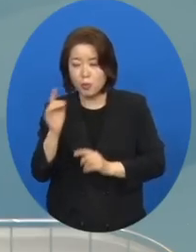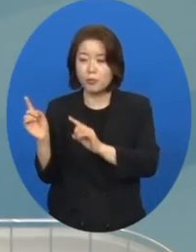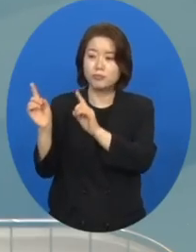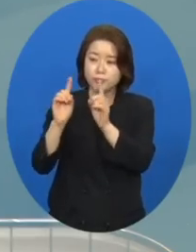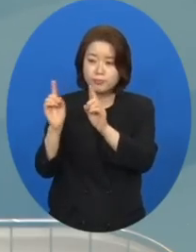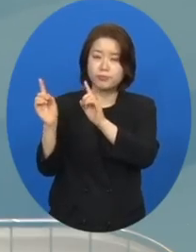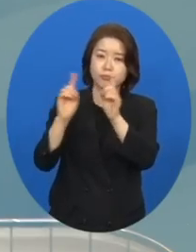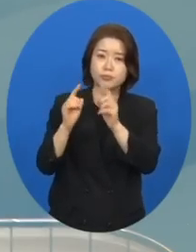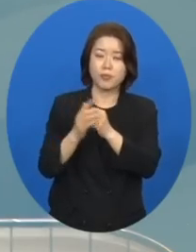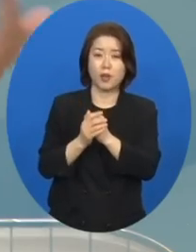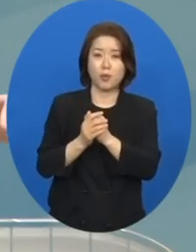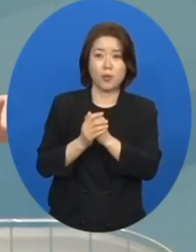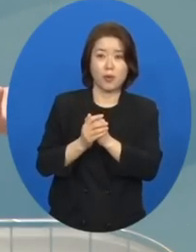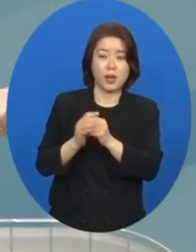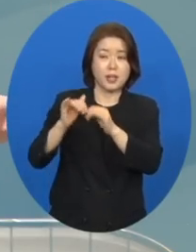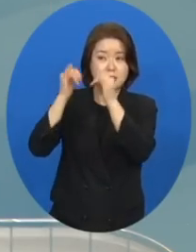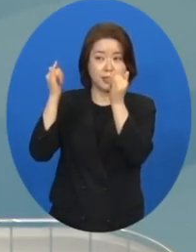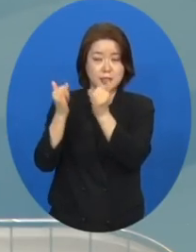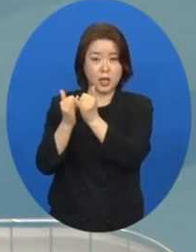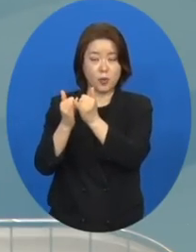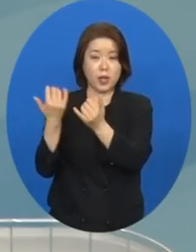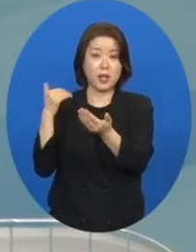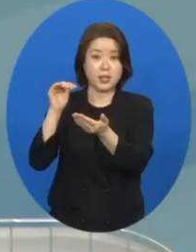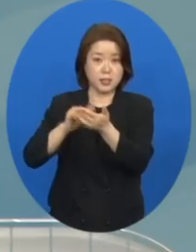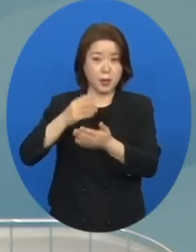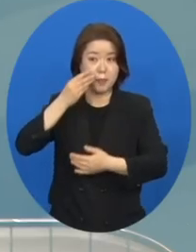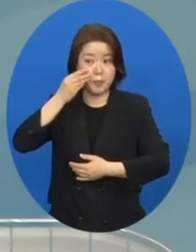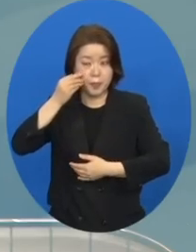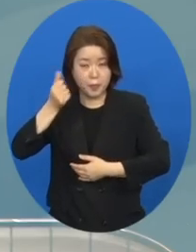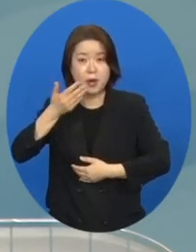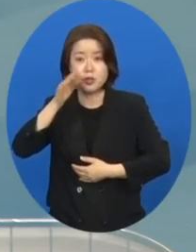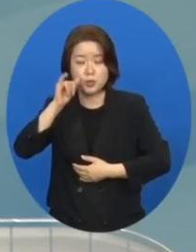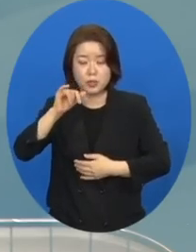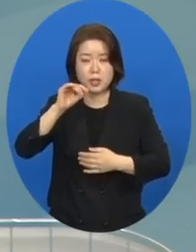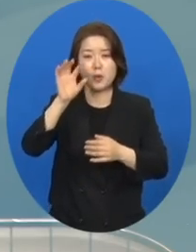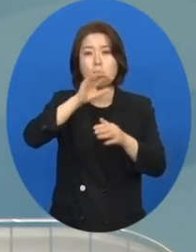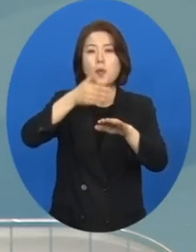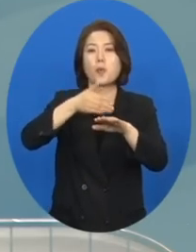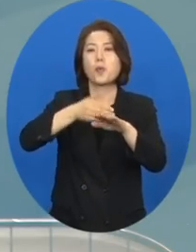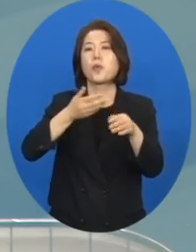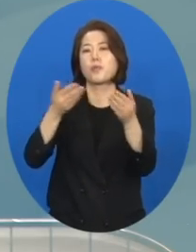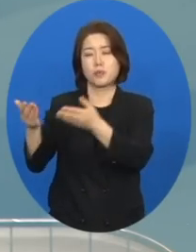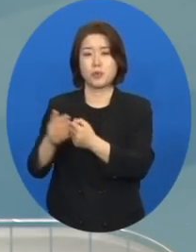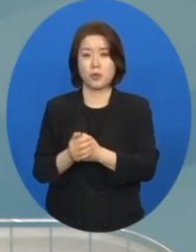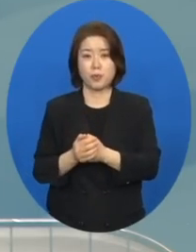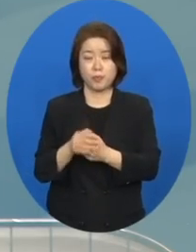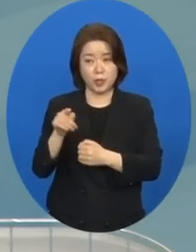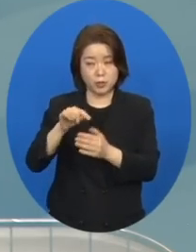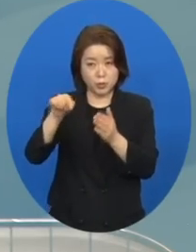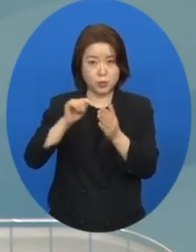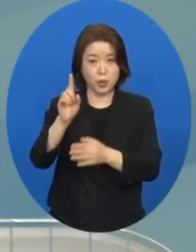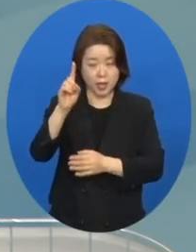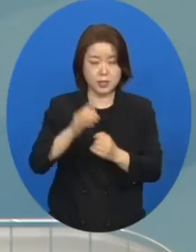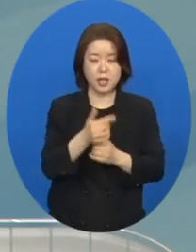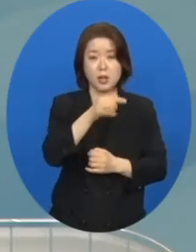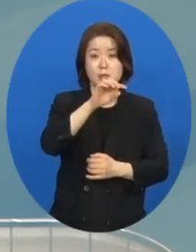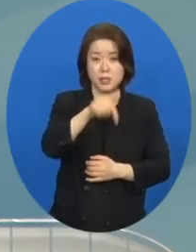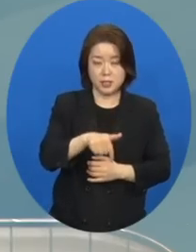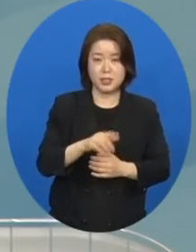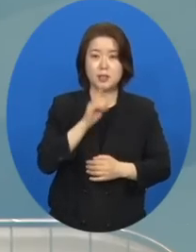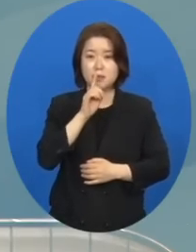다시 사회에 적응할 수 있도록 그렇게 훈련을 받게 되는 거죠 미기 라고 하는 분이 이런 간증이 냈어 힐링하우스 는 저에게